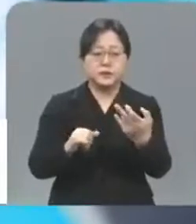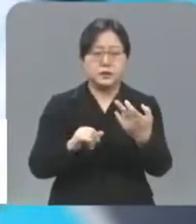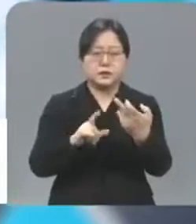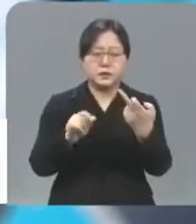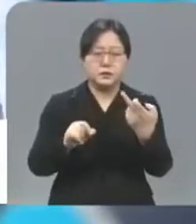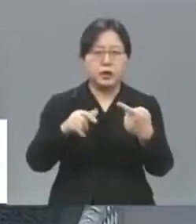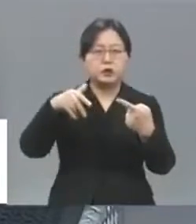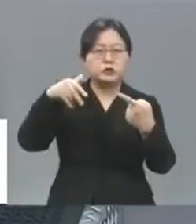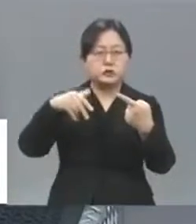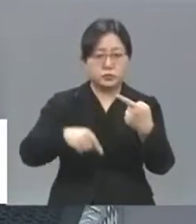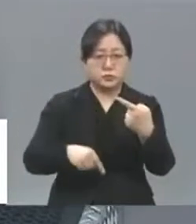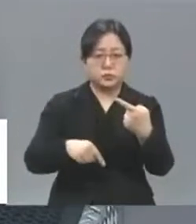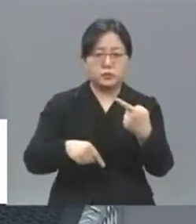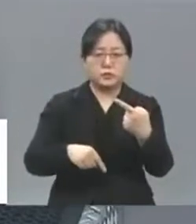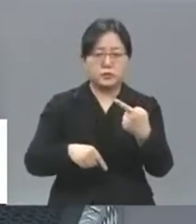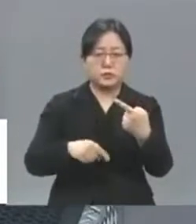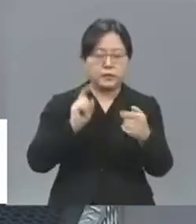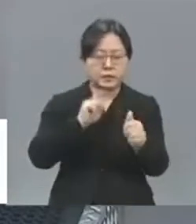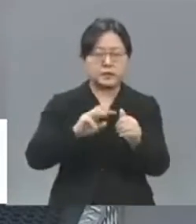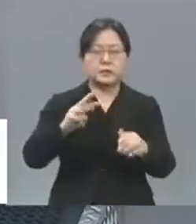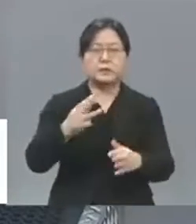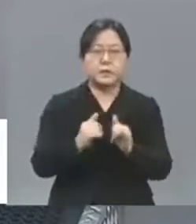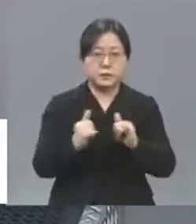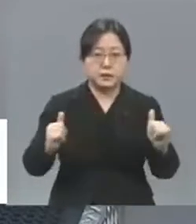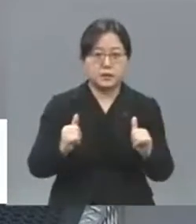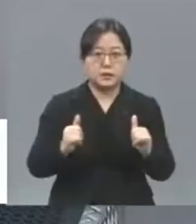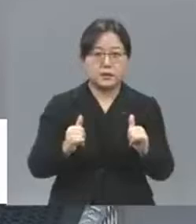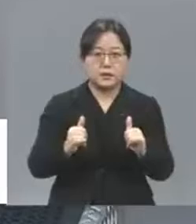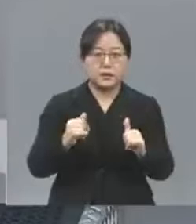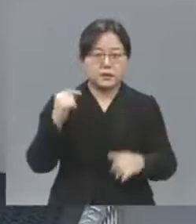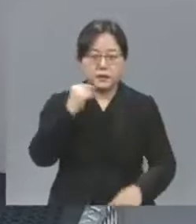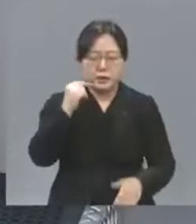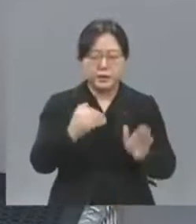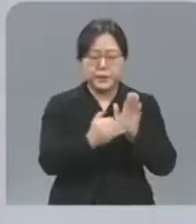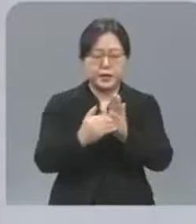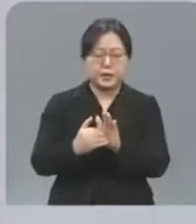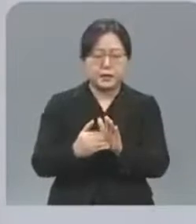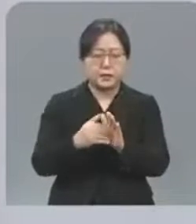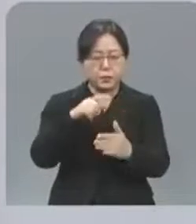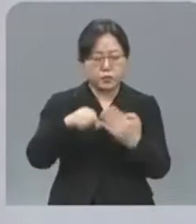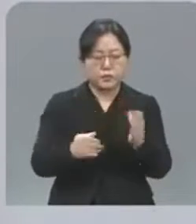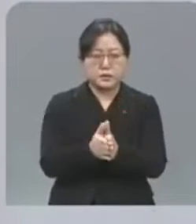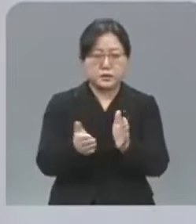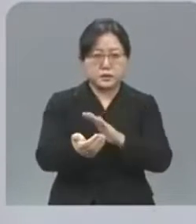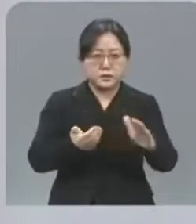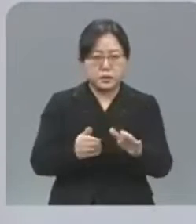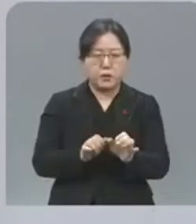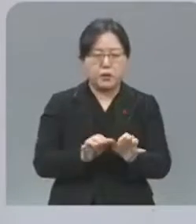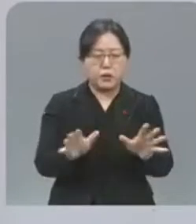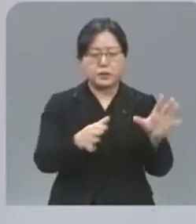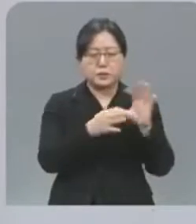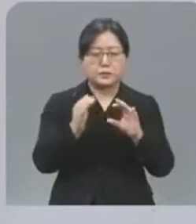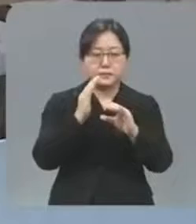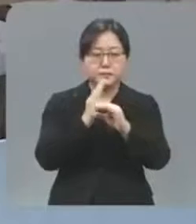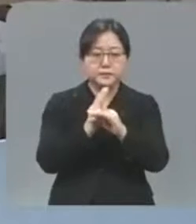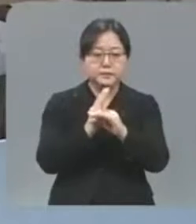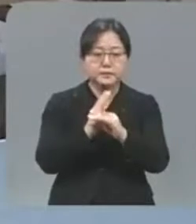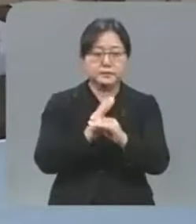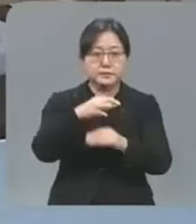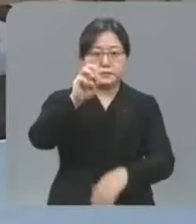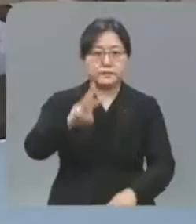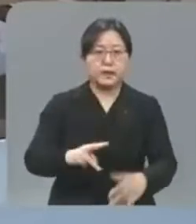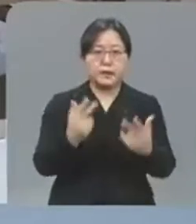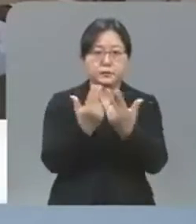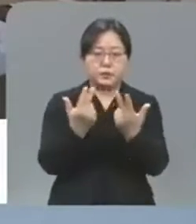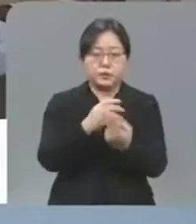수출 주에만 특징 자가 300여명을 넘어갔고 강화된 방해 붙임 시행을 앞두고 확산 3는 계속되고 있습니다 광주